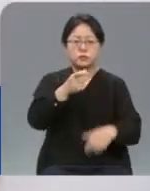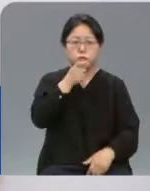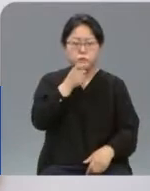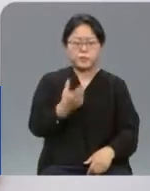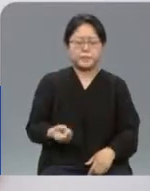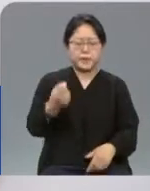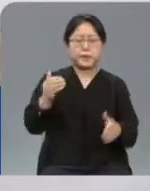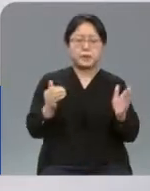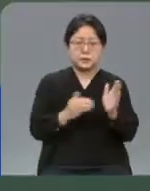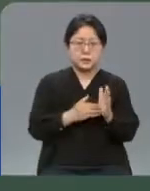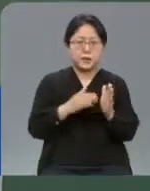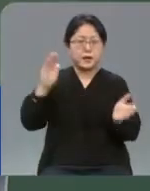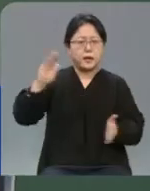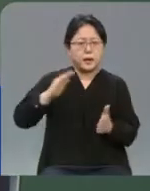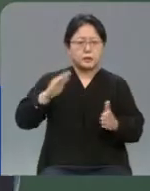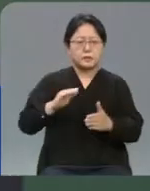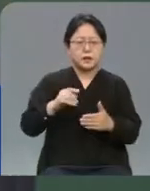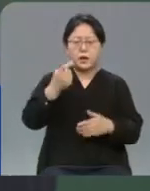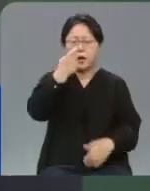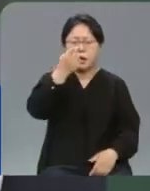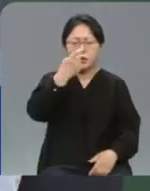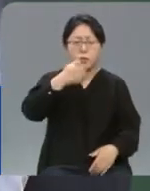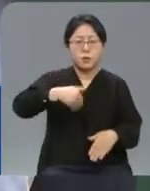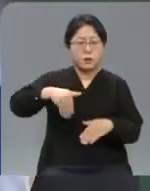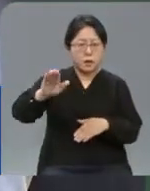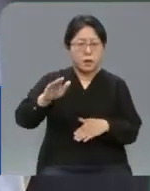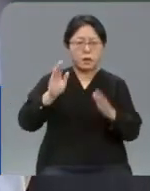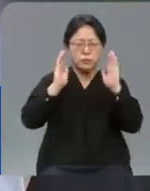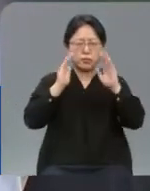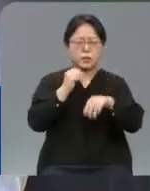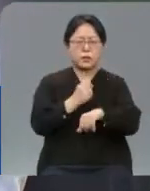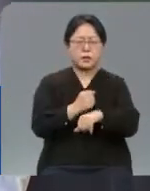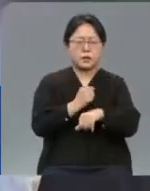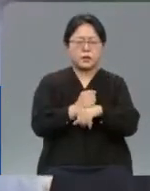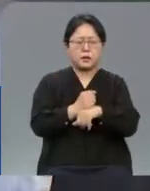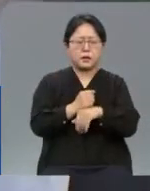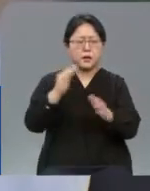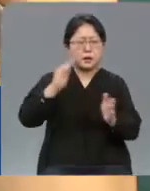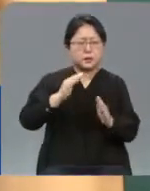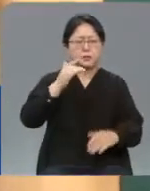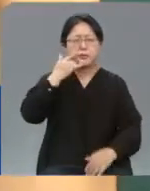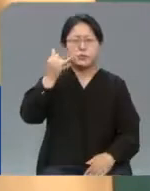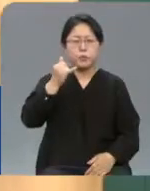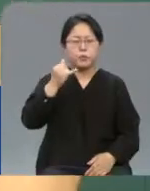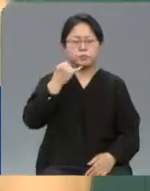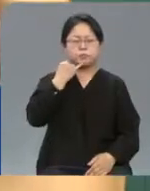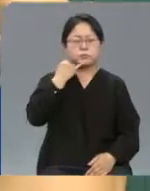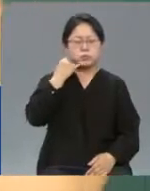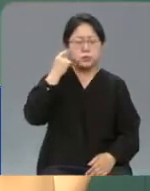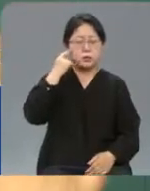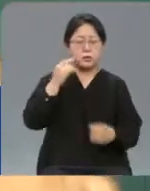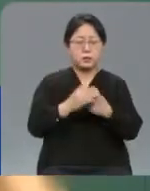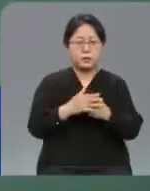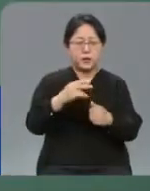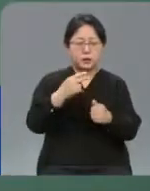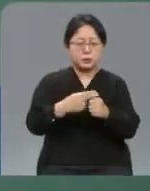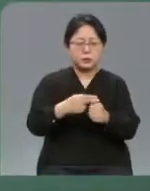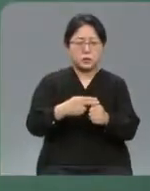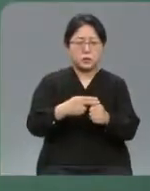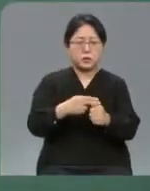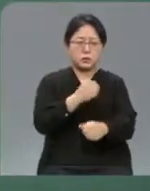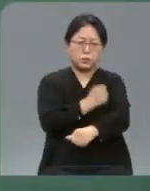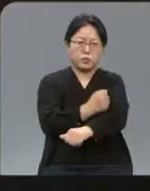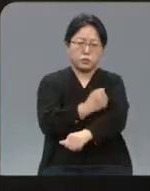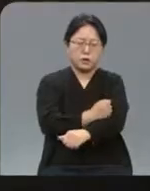일찍 학교에 학생들이 외부 학원에서 강의를 들어야 했다 며 학생들과 학부모들의 호응이 좋아 교사와 동일한 수당으로